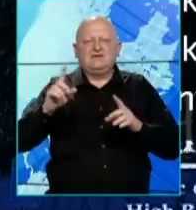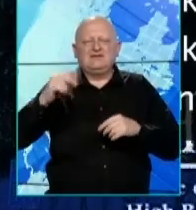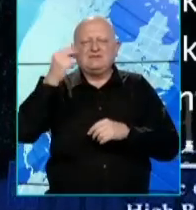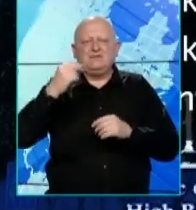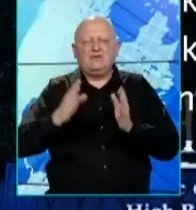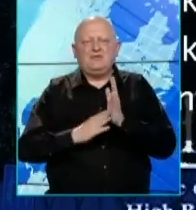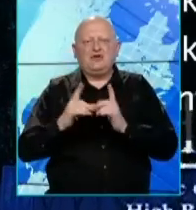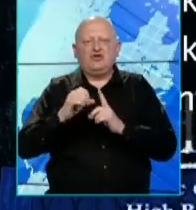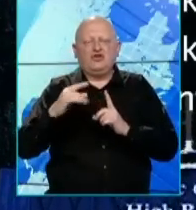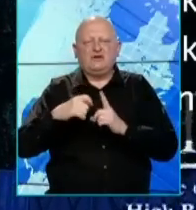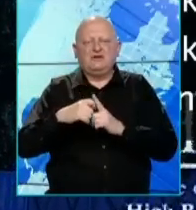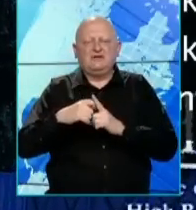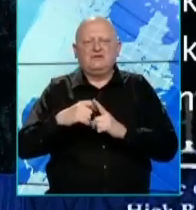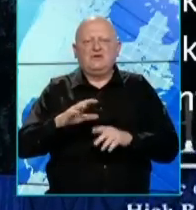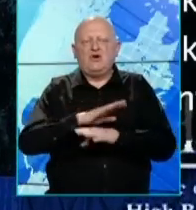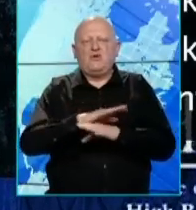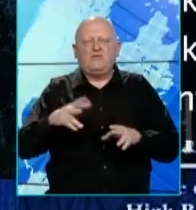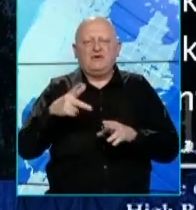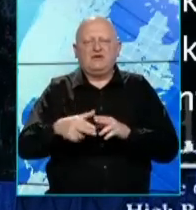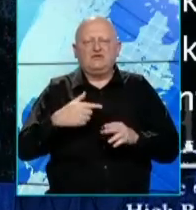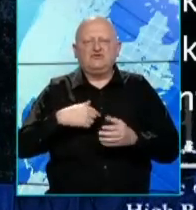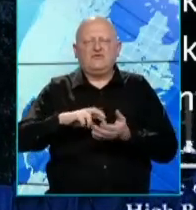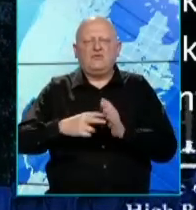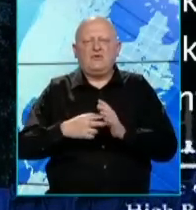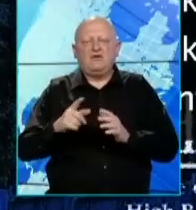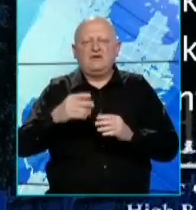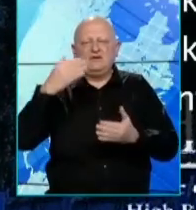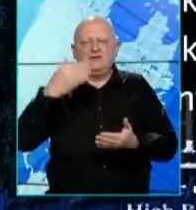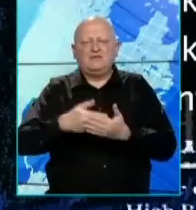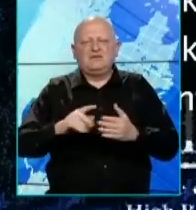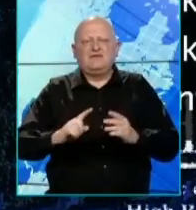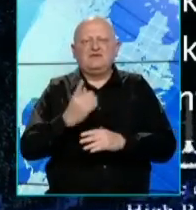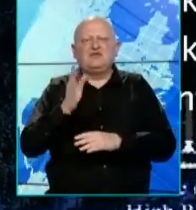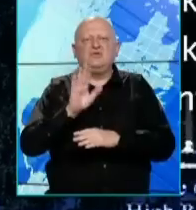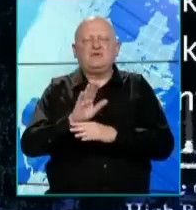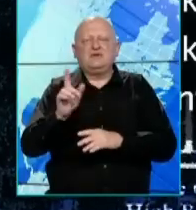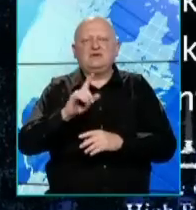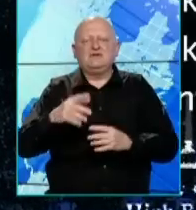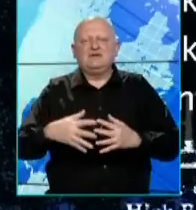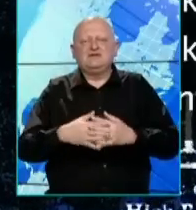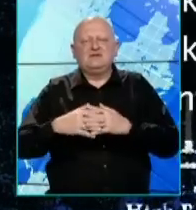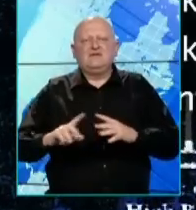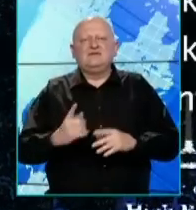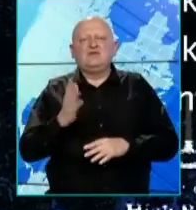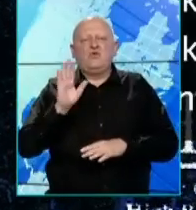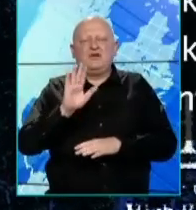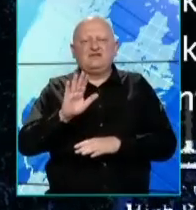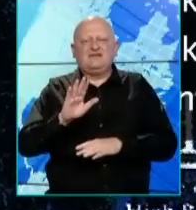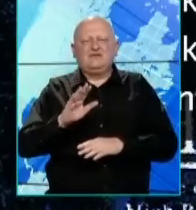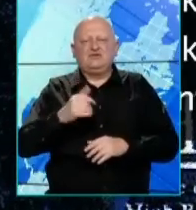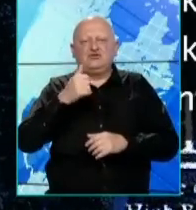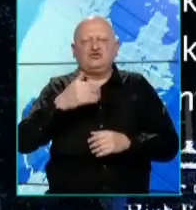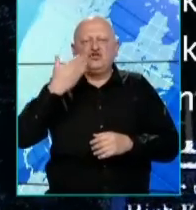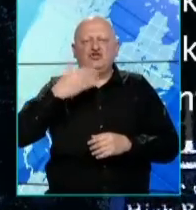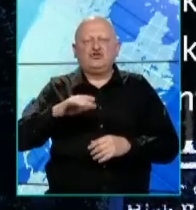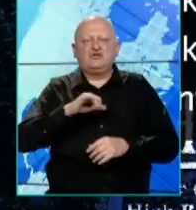Republike Srpske Milorada Dodika da odmah prekine svoju politiku nepriznavanja visokog predstavnika i nesaradnje sa visokim predstavnikom, što